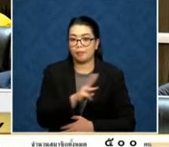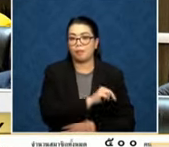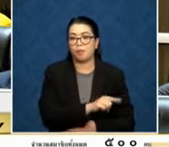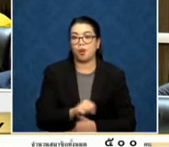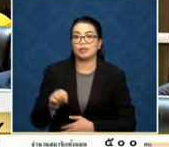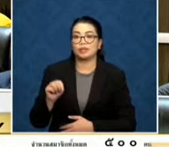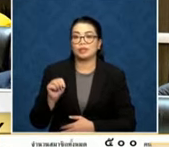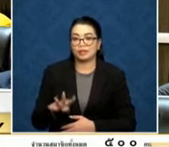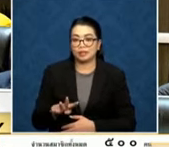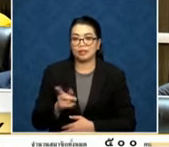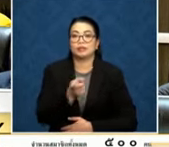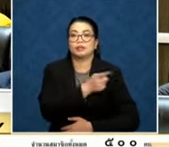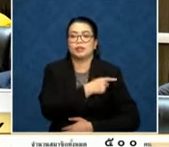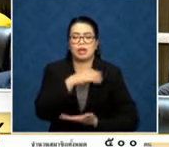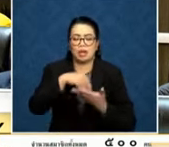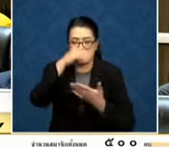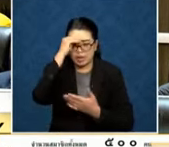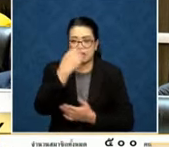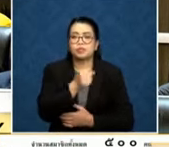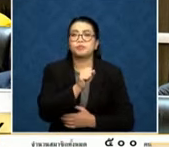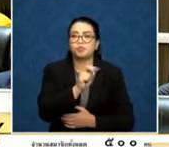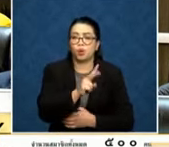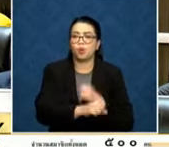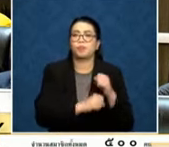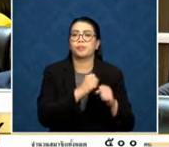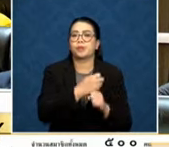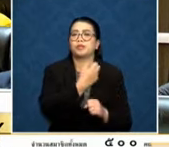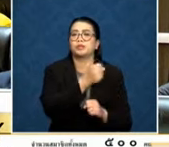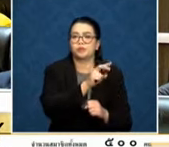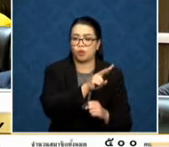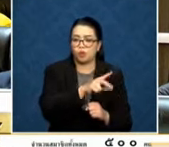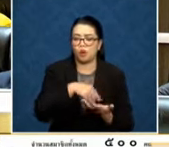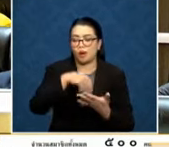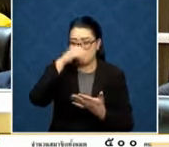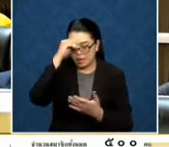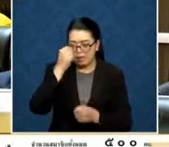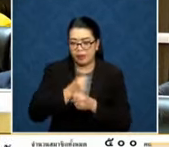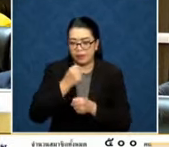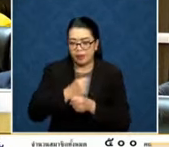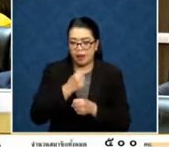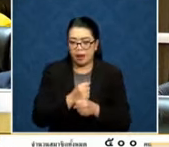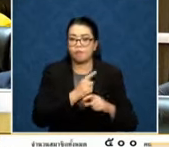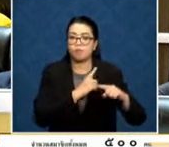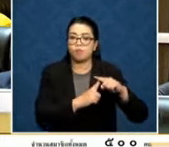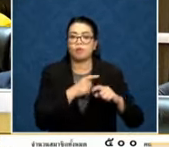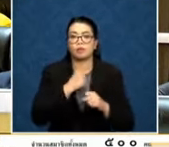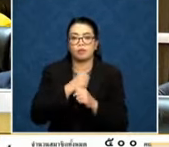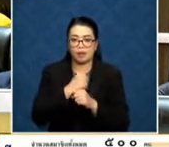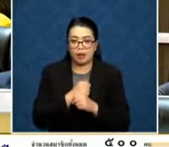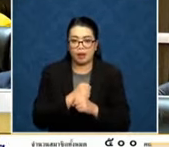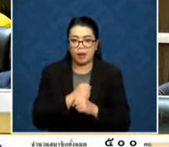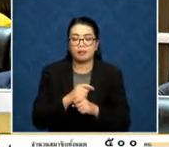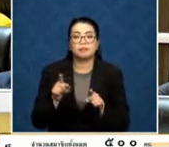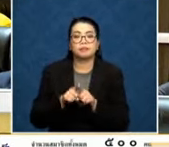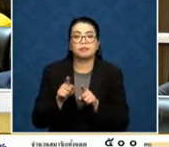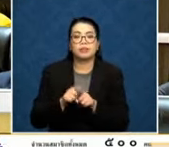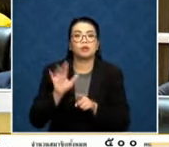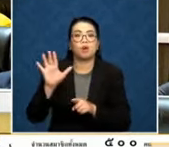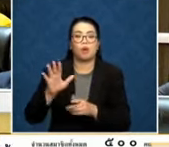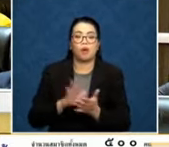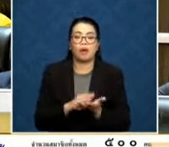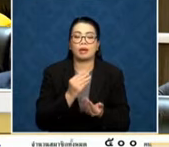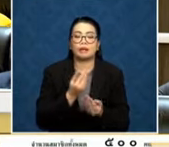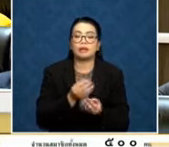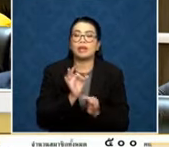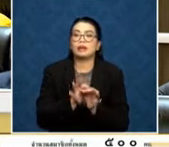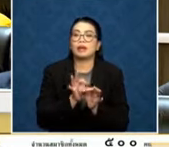เราเรียนสัก12ปีแล้วออกมาทำงานหรือว่าเราเรียนแบบบล็อกคอร์สหรือเราเรียนแบบธนาคารเ่อเครดิตของหน่วยกิจของ